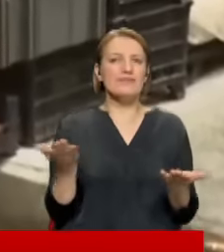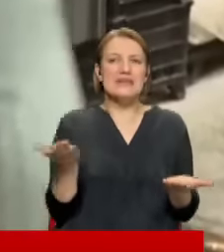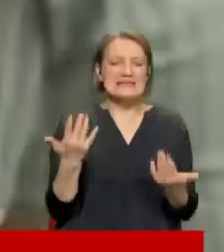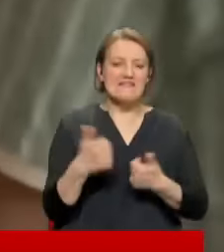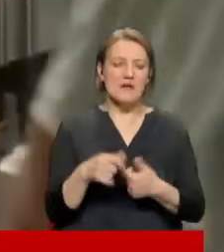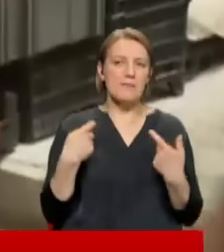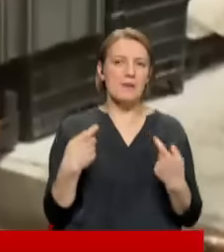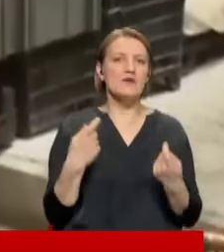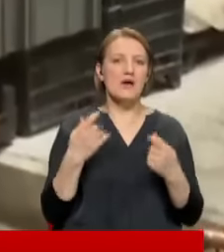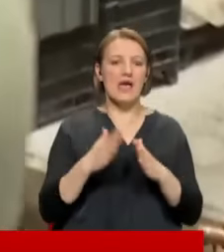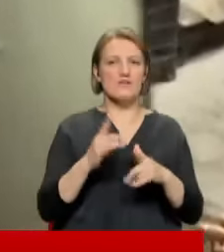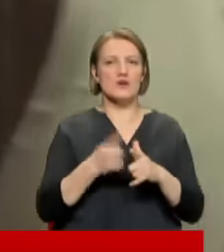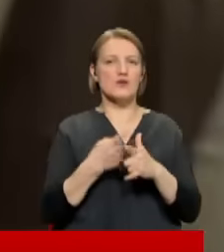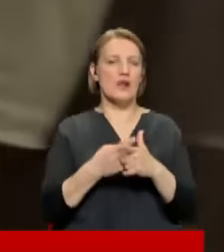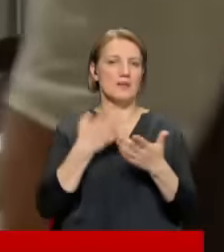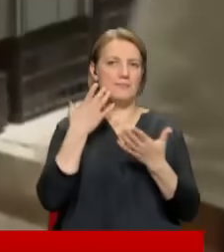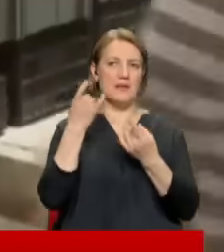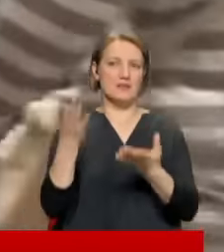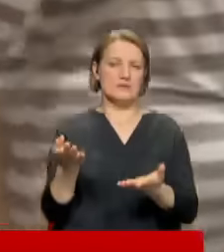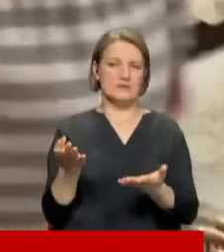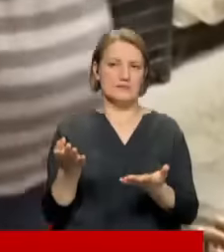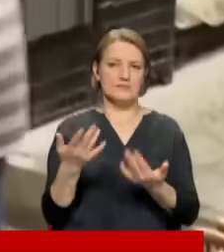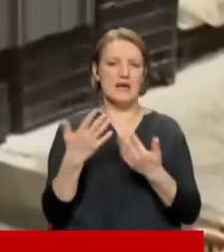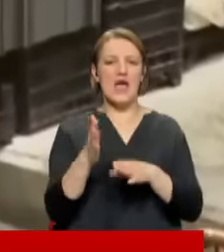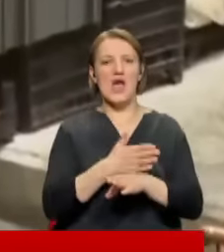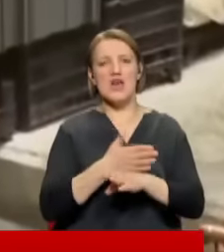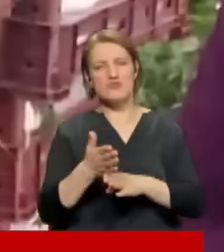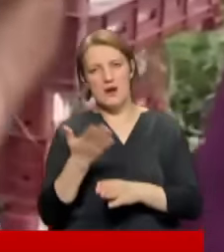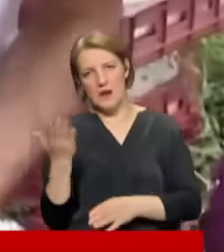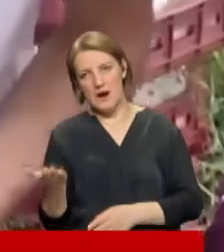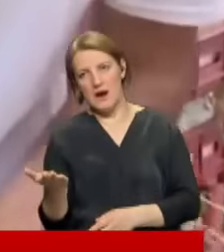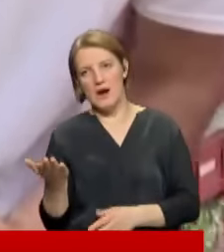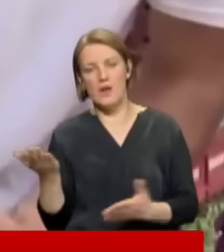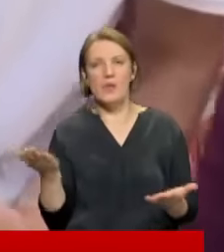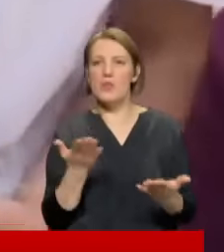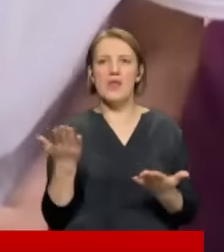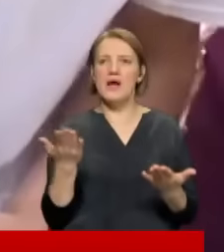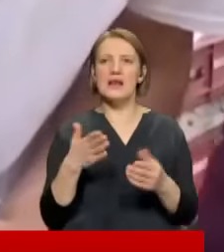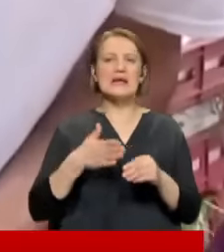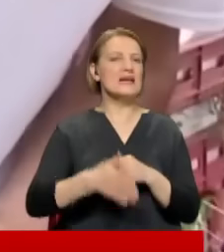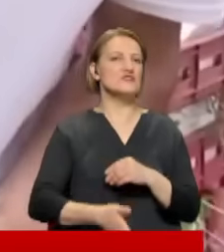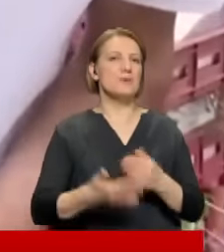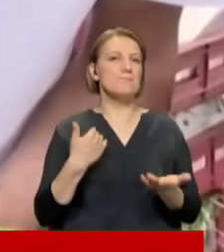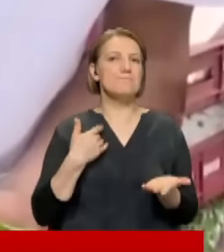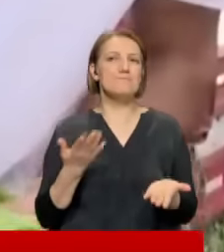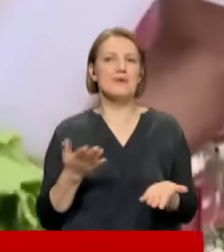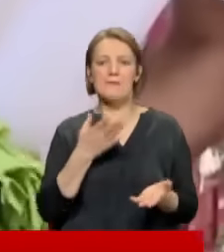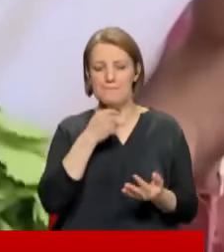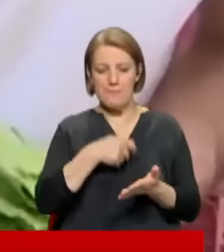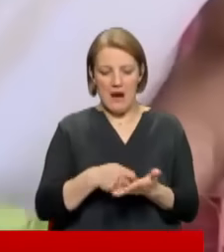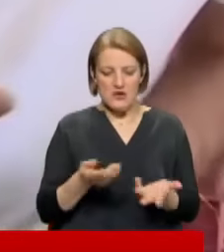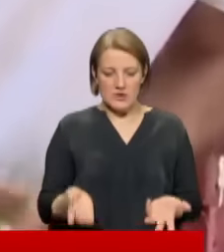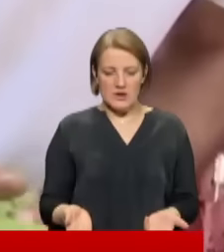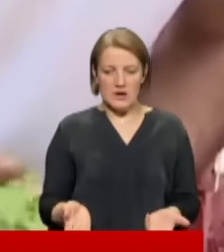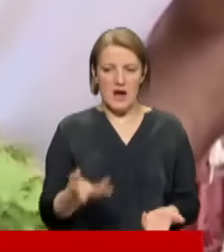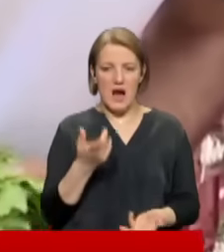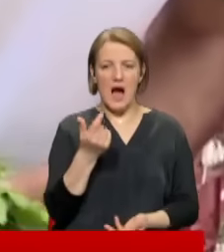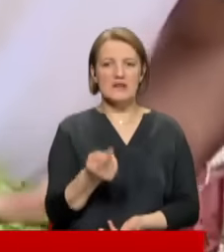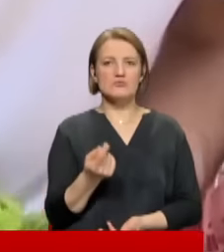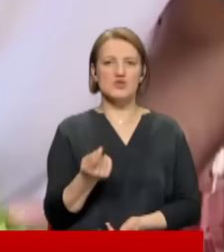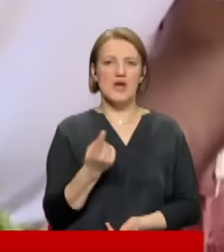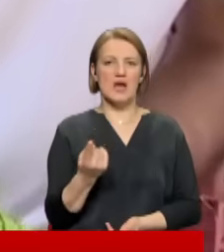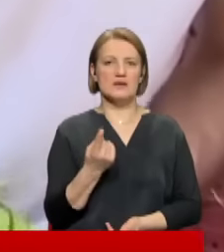nasıl evlensinler? Ev kiraları malum, eşyalar malum. Neyle keseyim? Emekli maaşı az bir